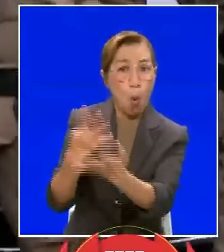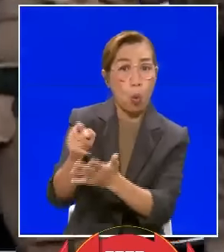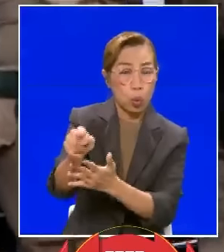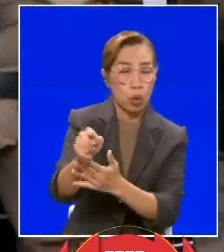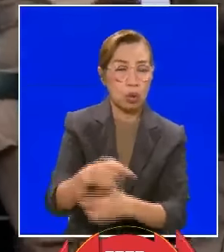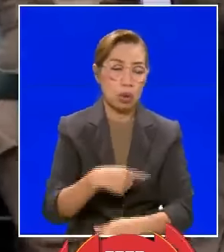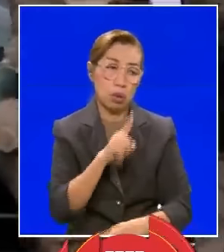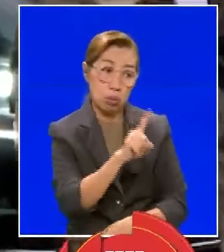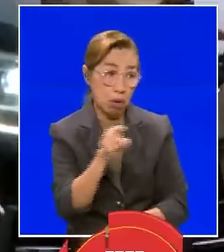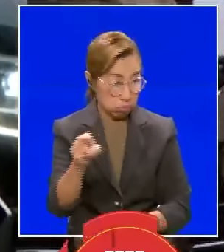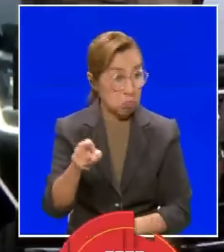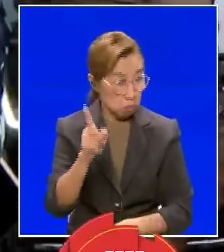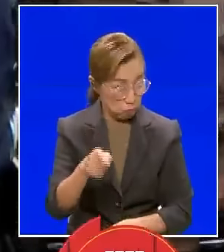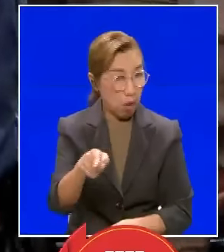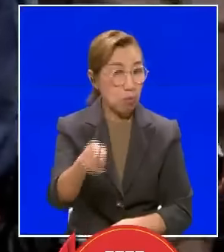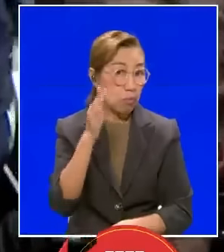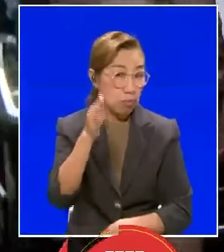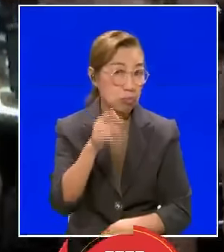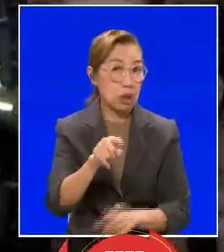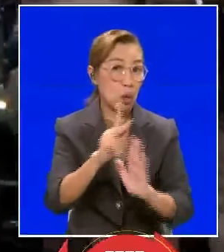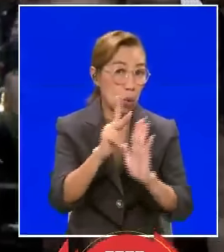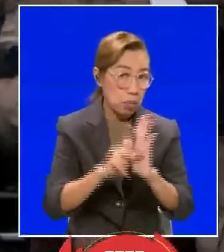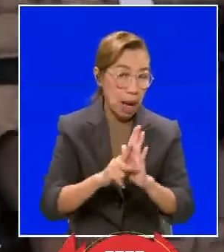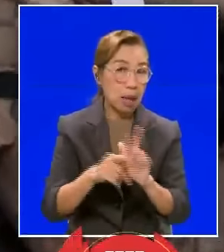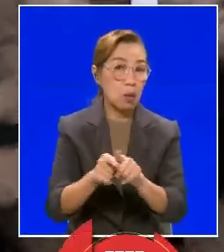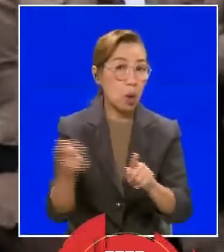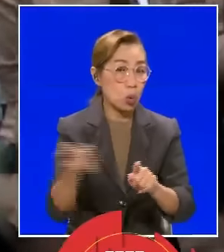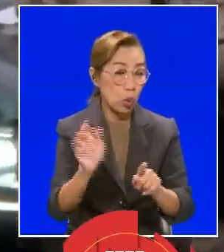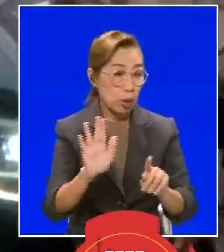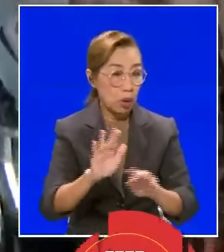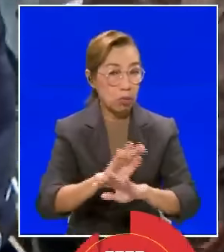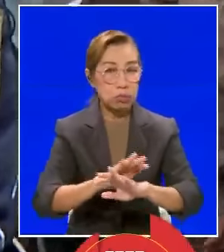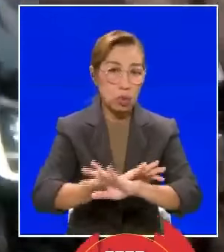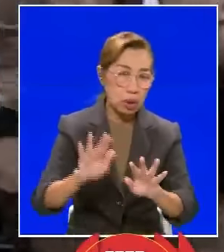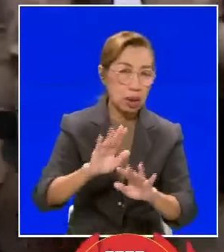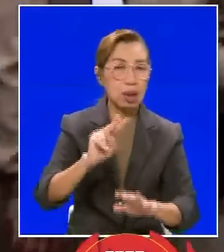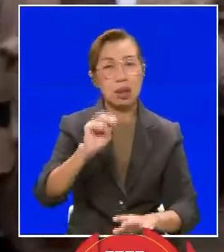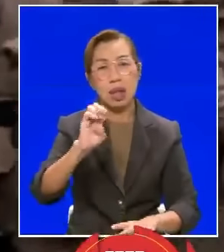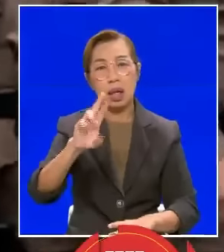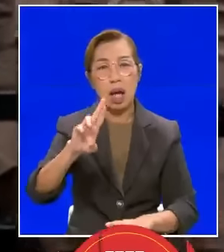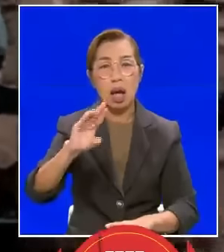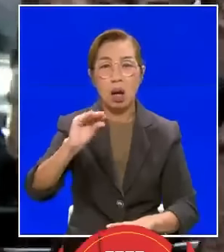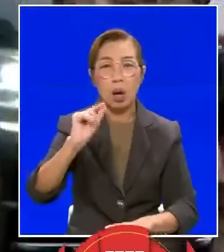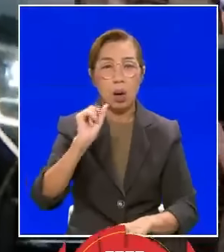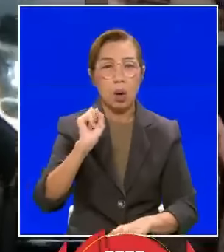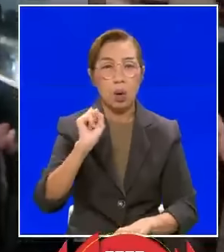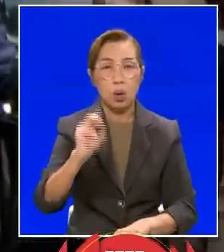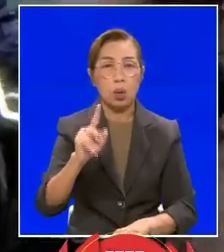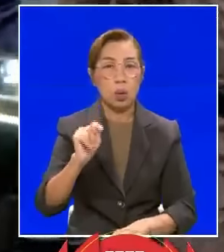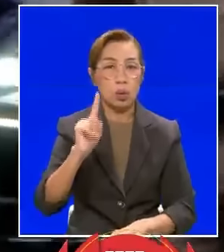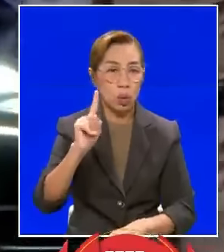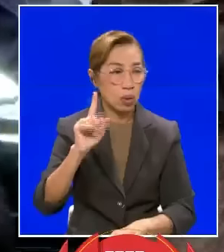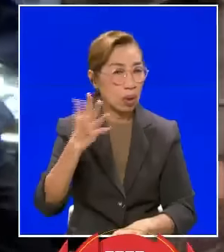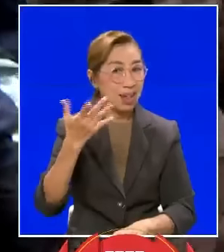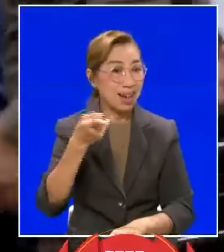รมด้วยหรือไม่ซึ่งก็ตั้งเป้าว่าจะมีการทำรายงานเป็นข้อเสนอกับสภาให้เสร็จในการประชุมสภาสมัยหน้าอย่างวันนี้ครับ